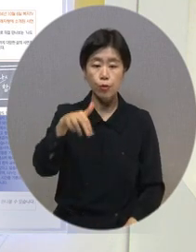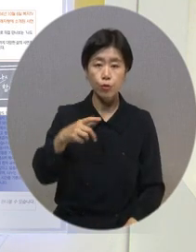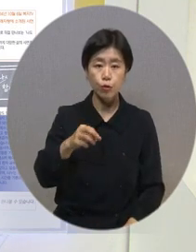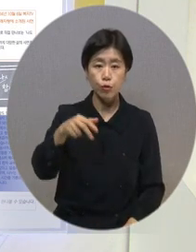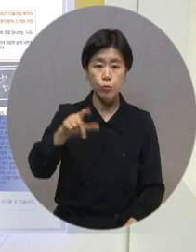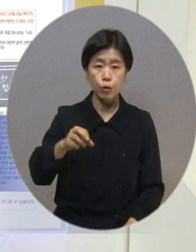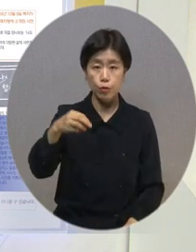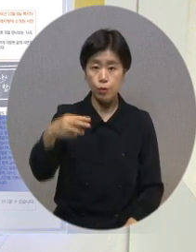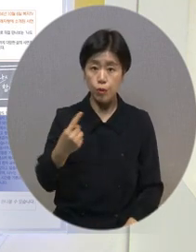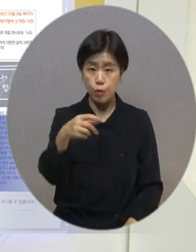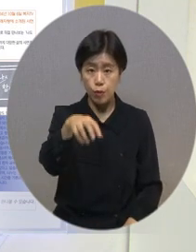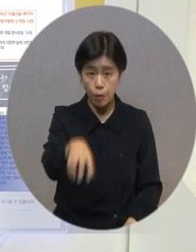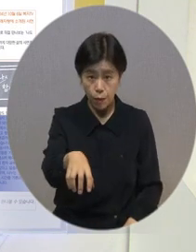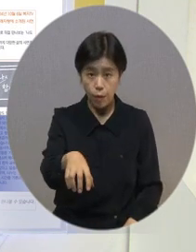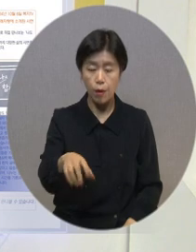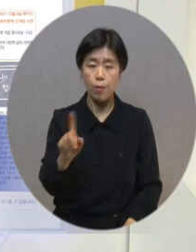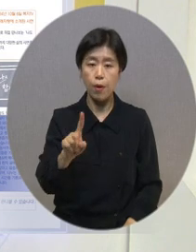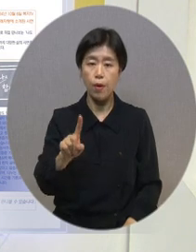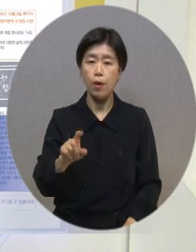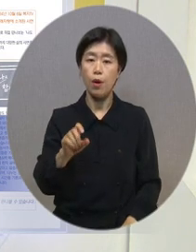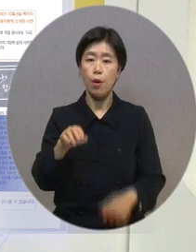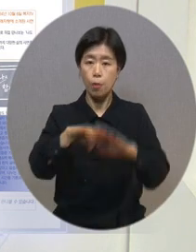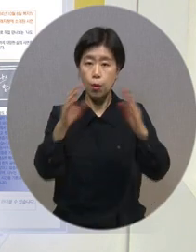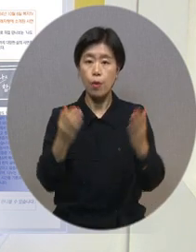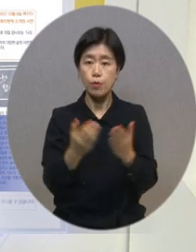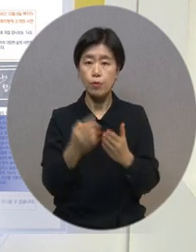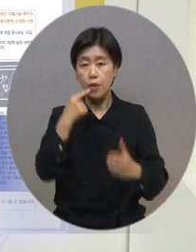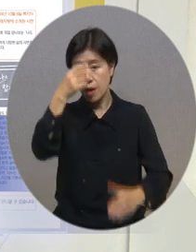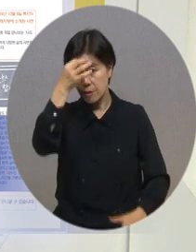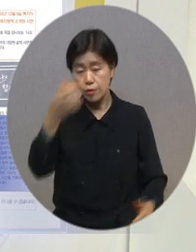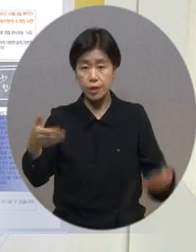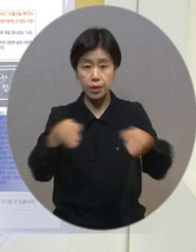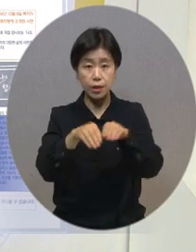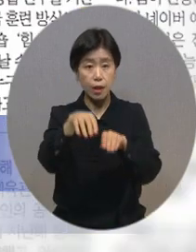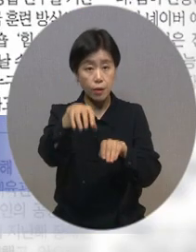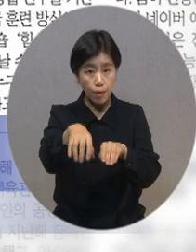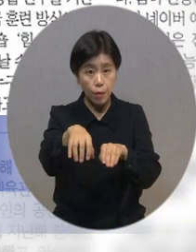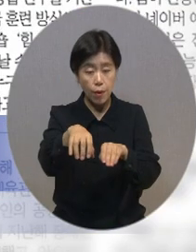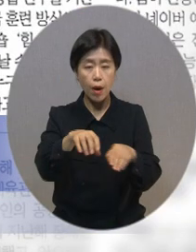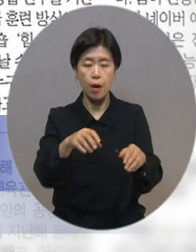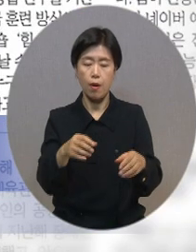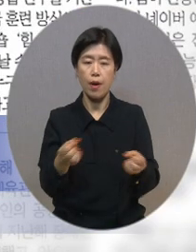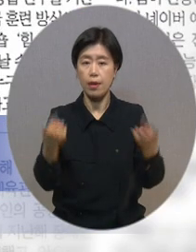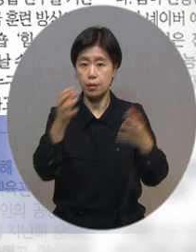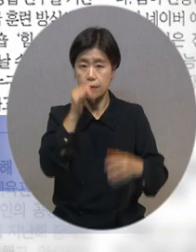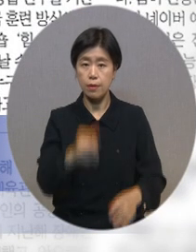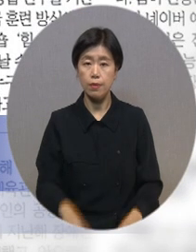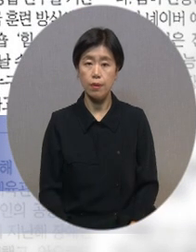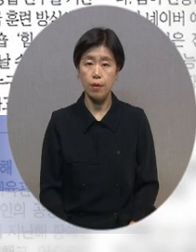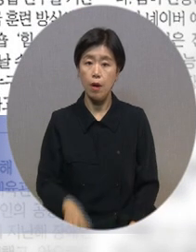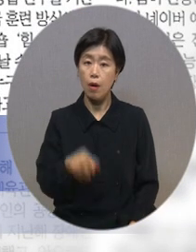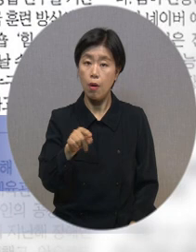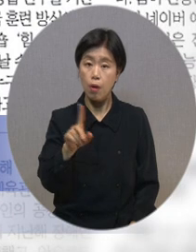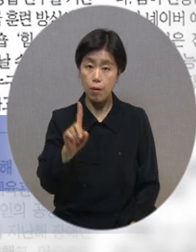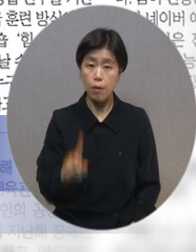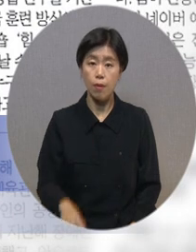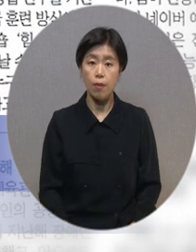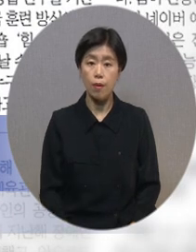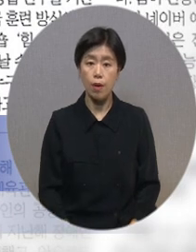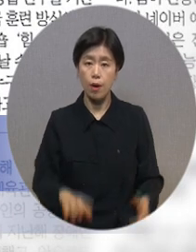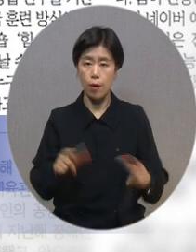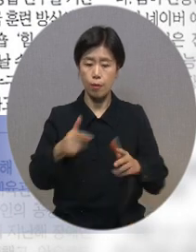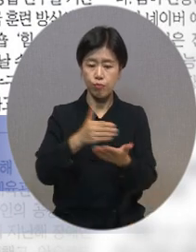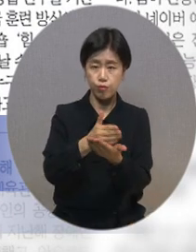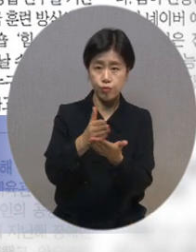모두 예술 국장에서 모두 스테이지 2024 개최합니다이 모두 스테이지 2024 에서는 각